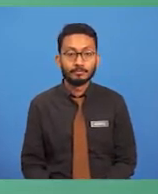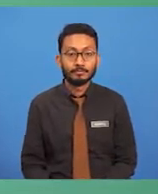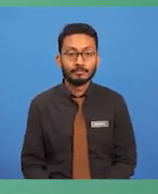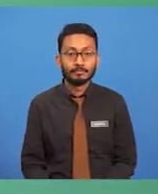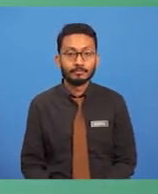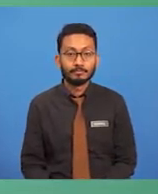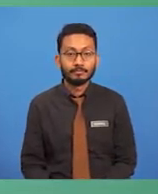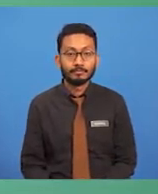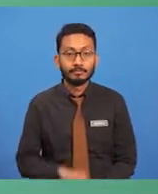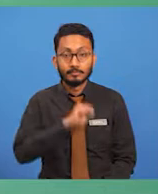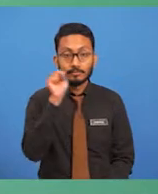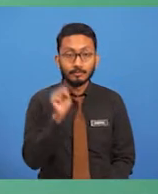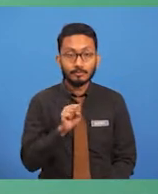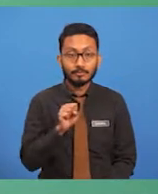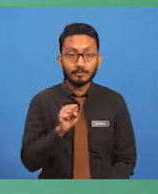Soalannya ialah,